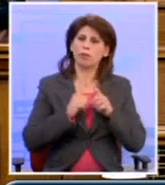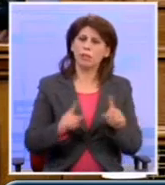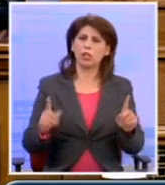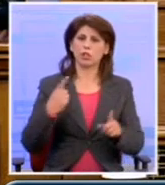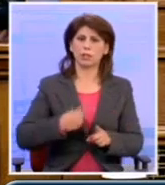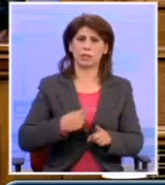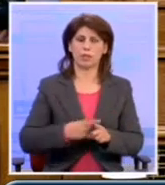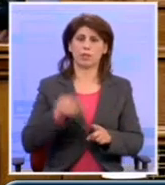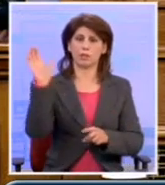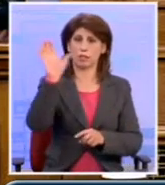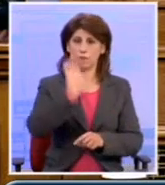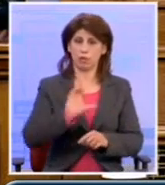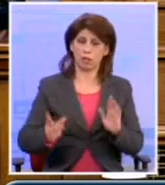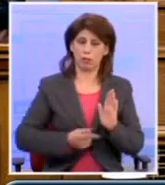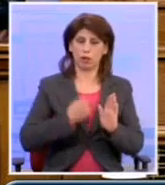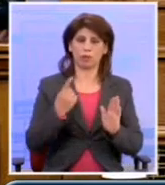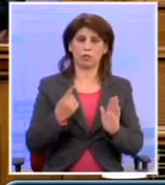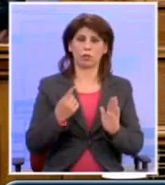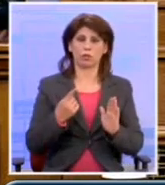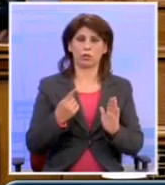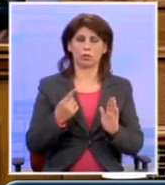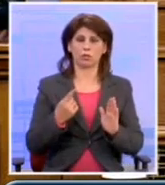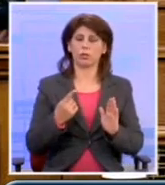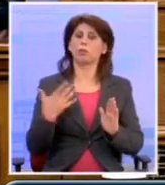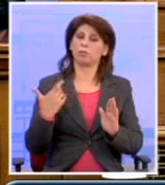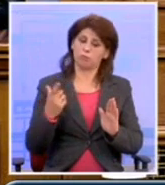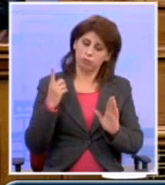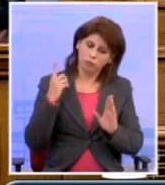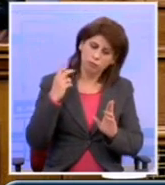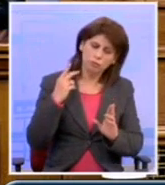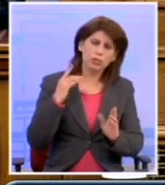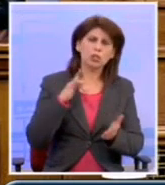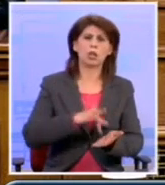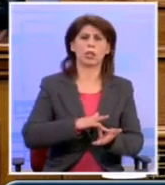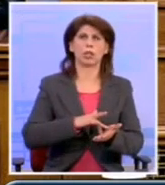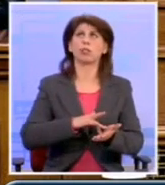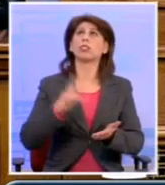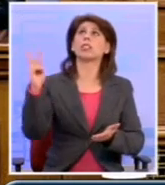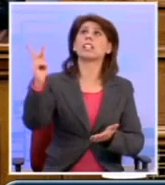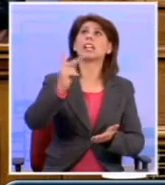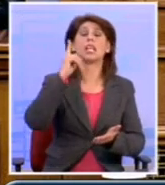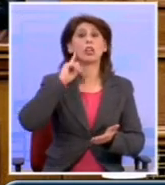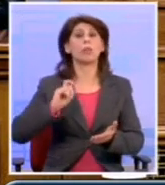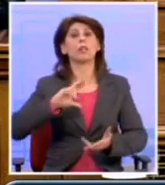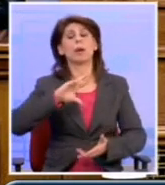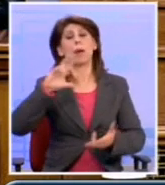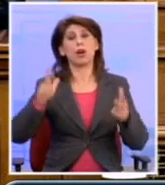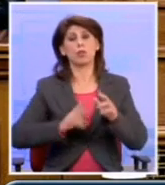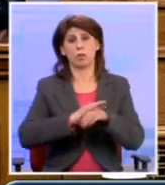της χώρας μας στην Ευρώπη για πρώτη φορά, που είναι στο επίκεντρο της παγκόσμιας κοινής γνώμης και του παγκοσμίου